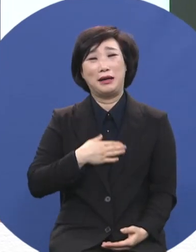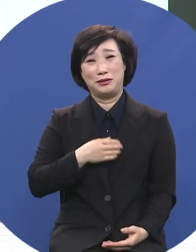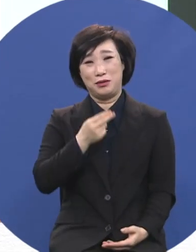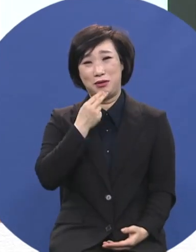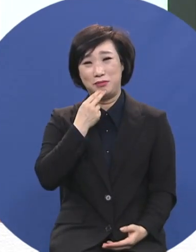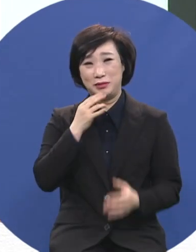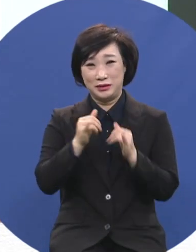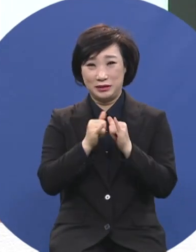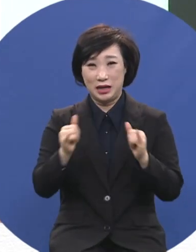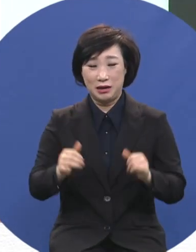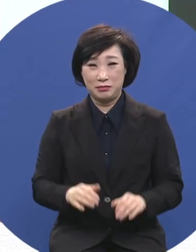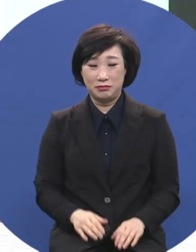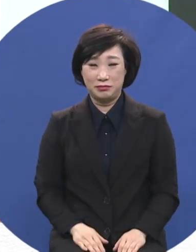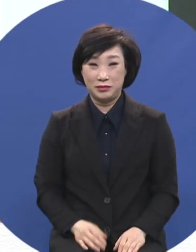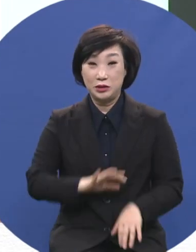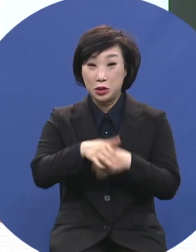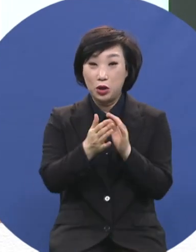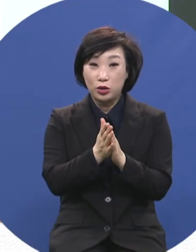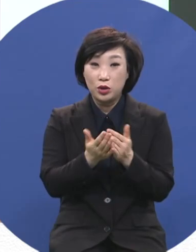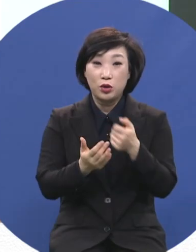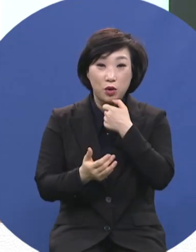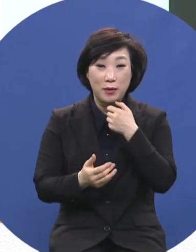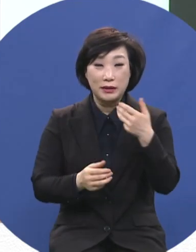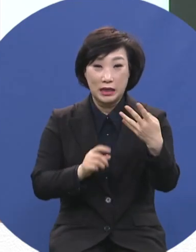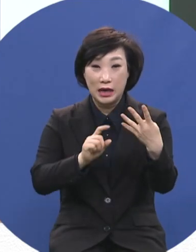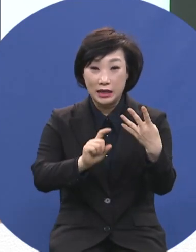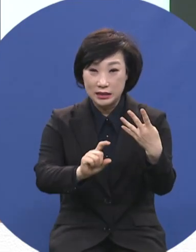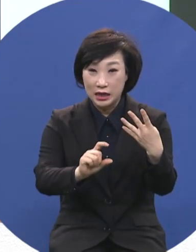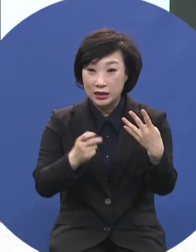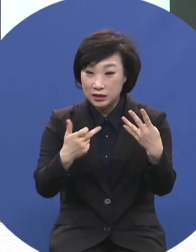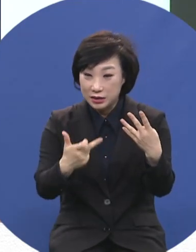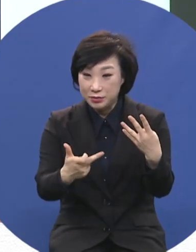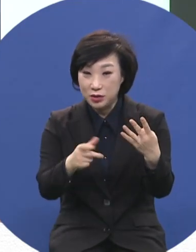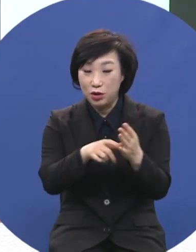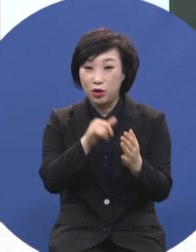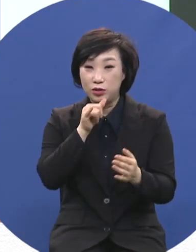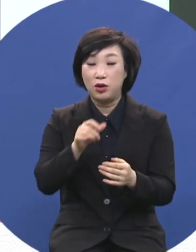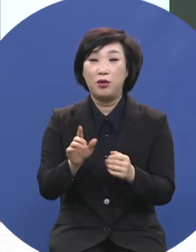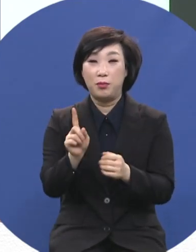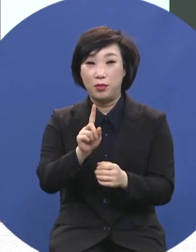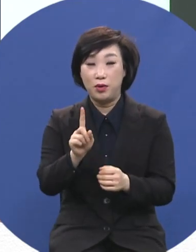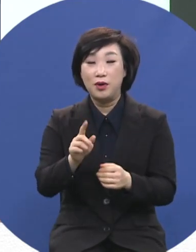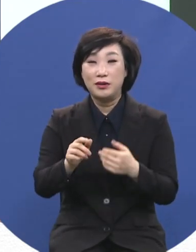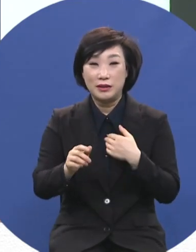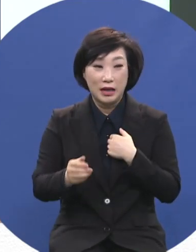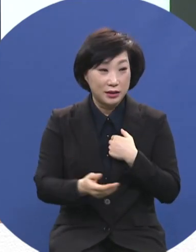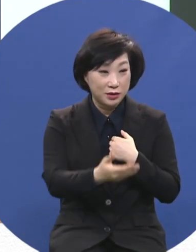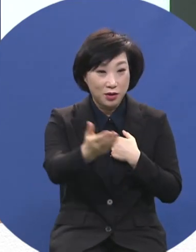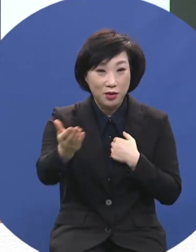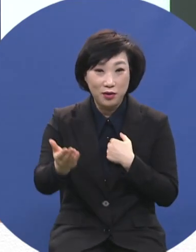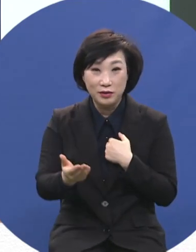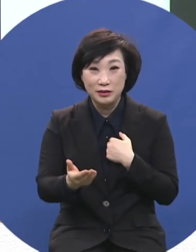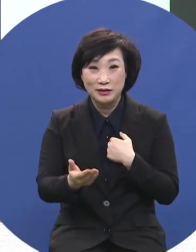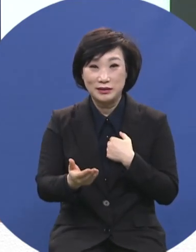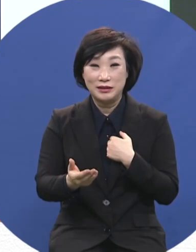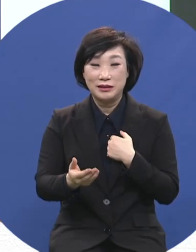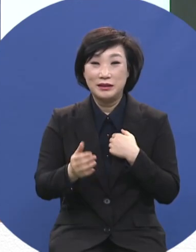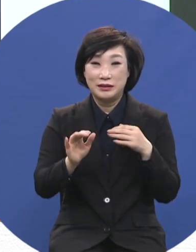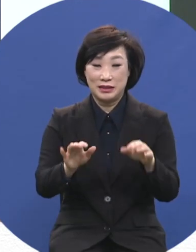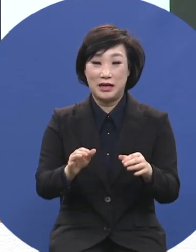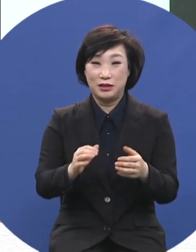사람입니다. 로마서 4장 17절에 기록된 바 내가 너를